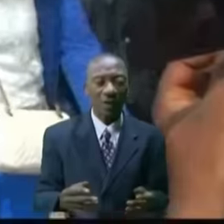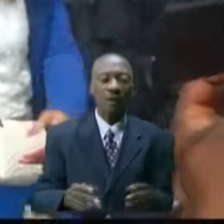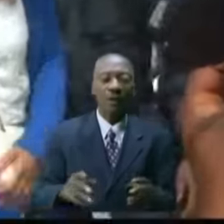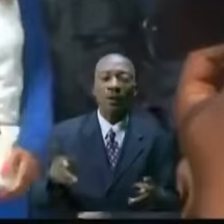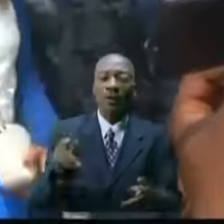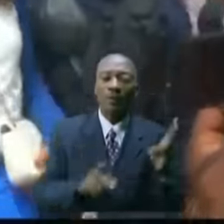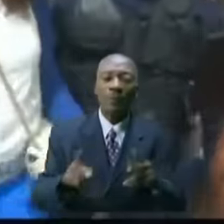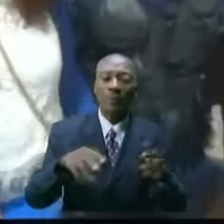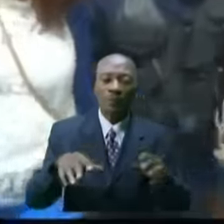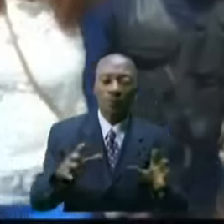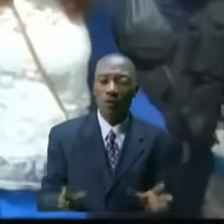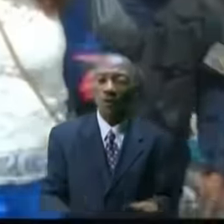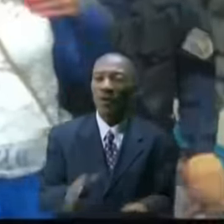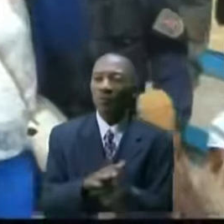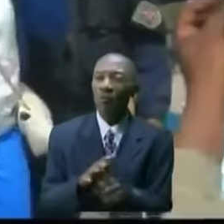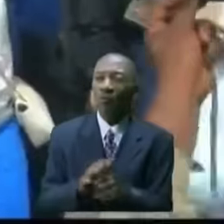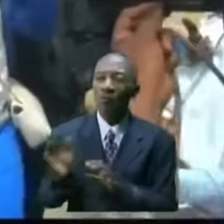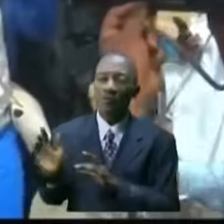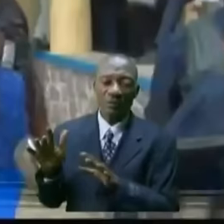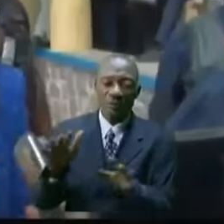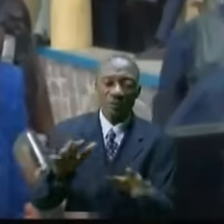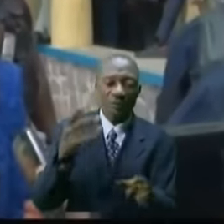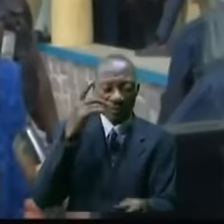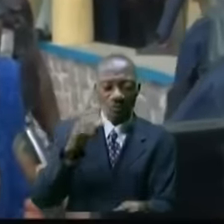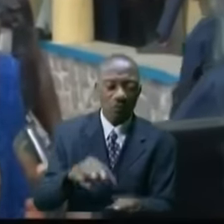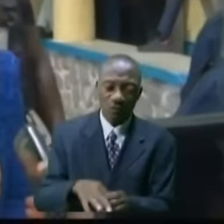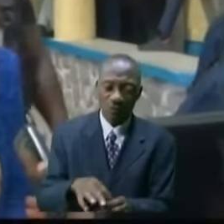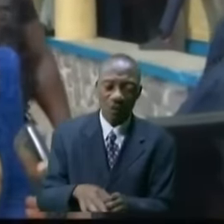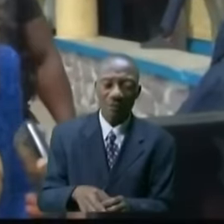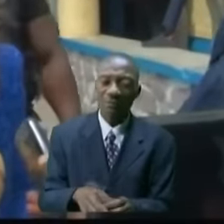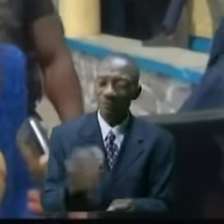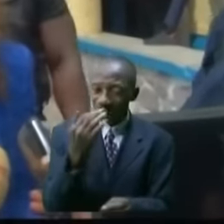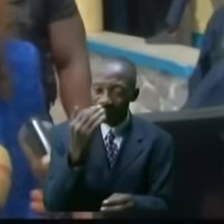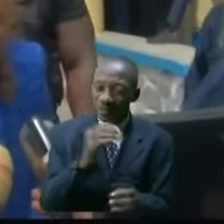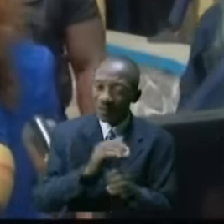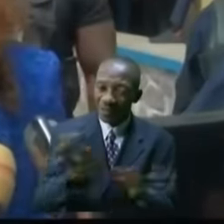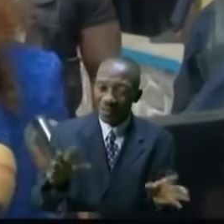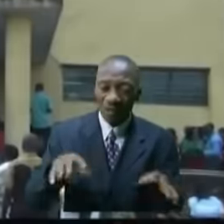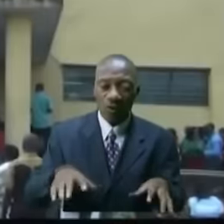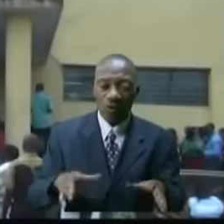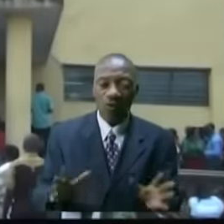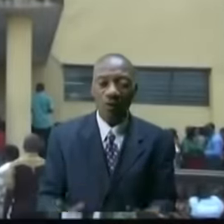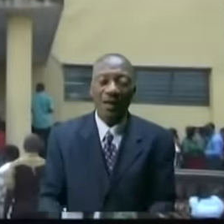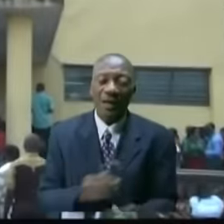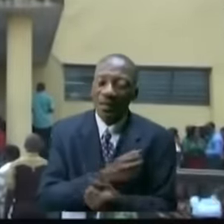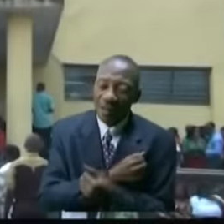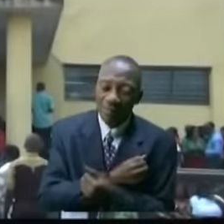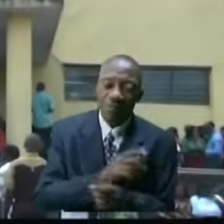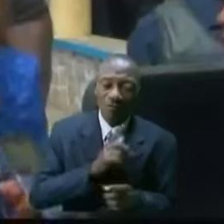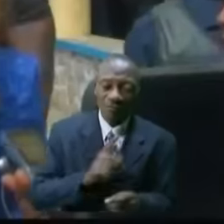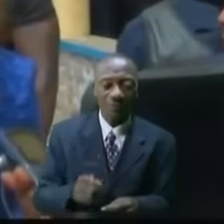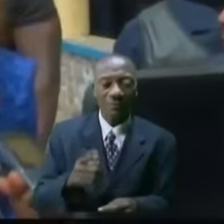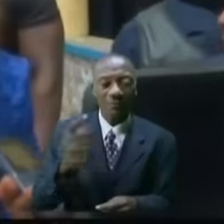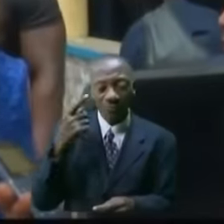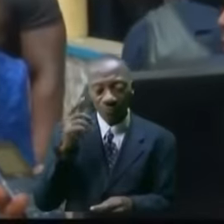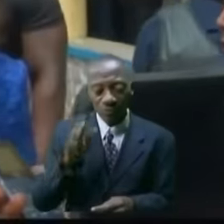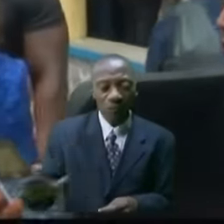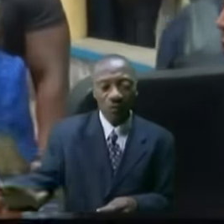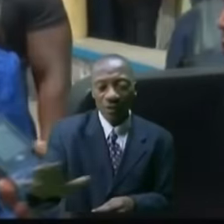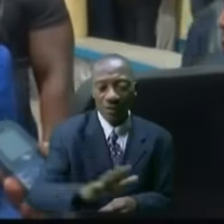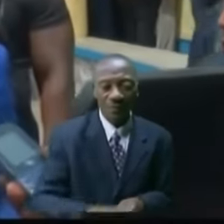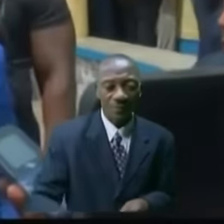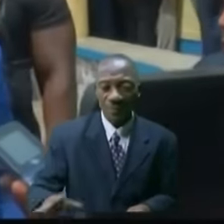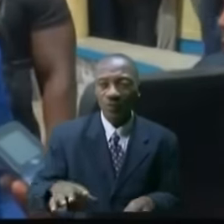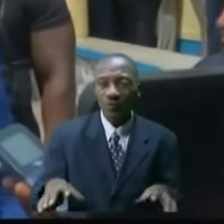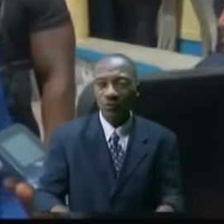masse pour voter leur candidat. Et à voir l'engouement, l'accueil qui a été réservé de notre santé,